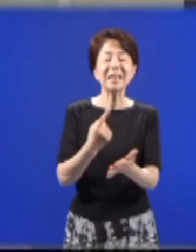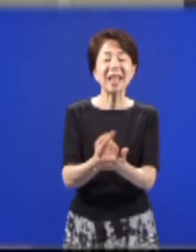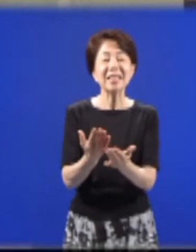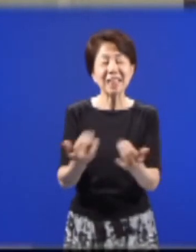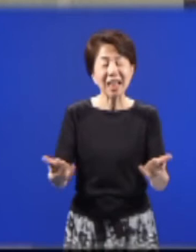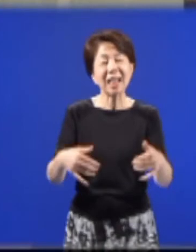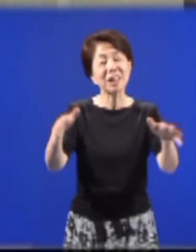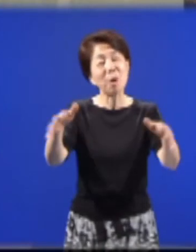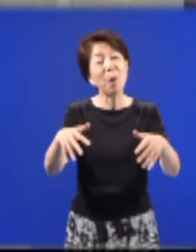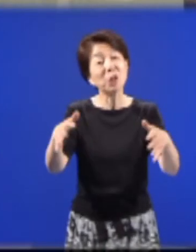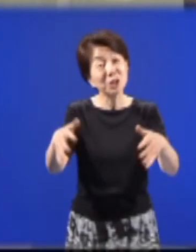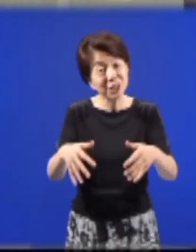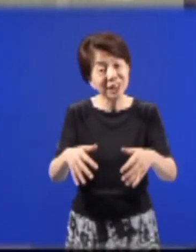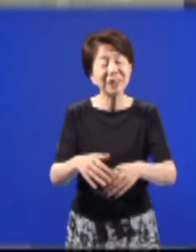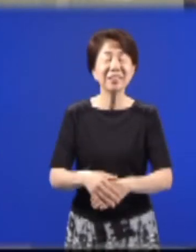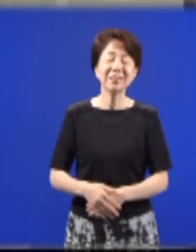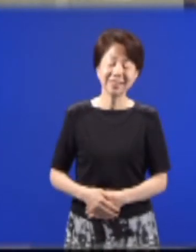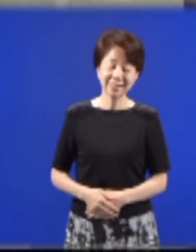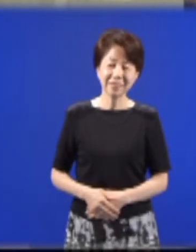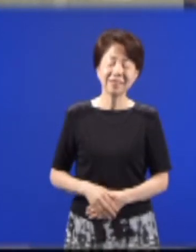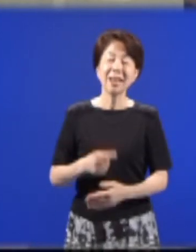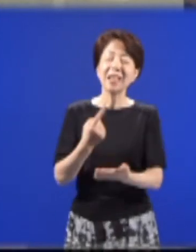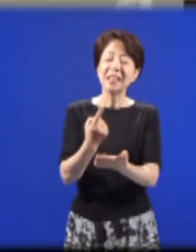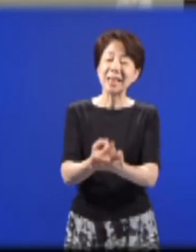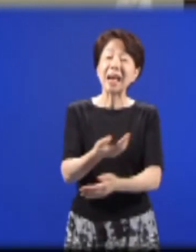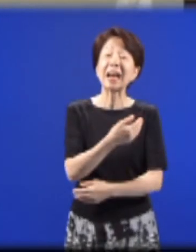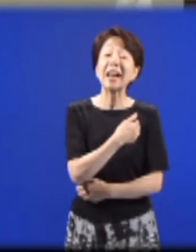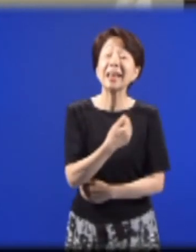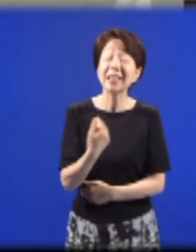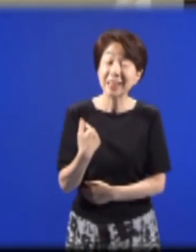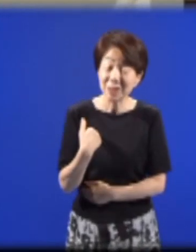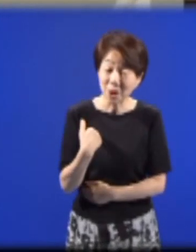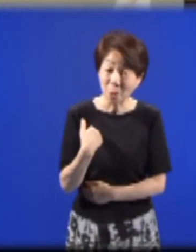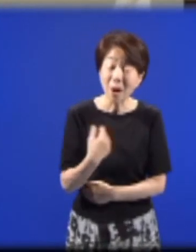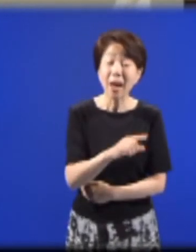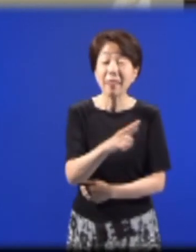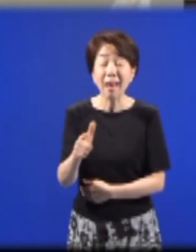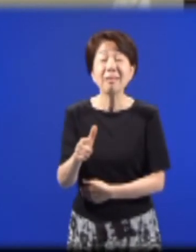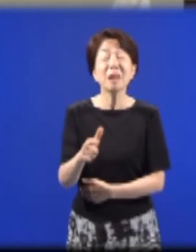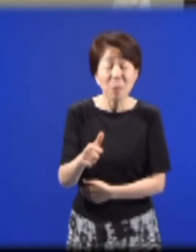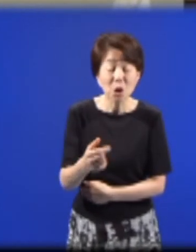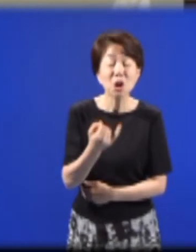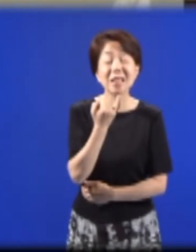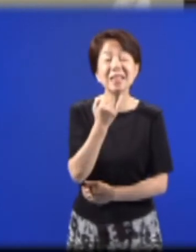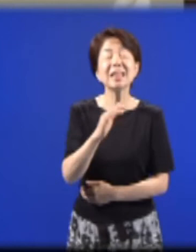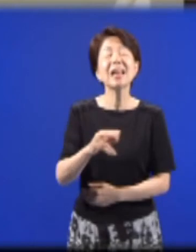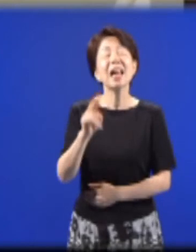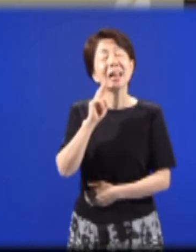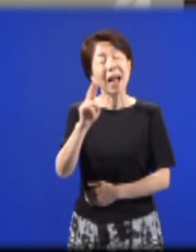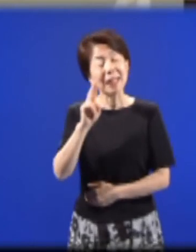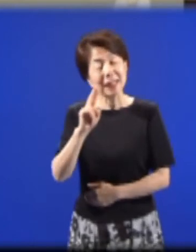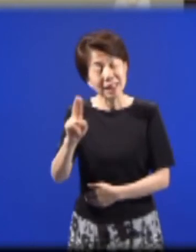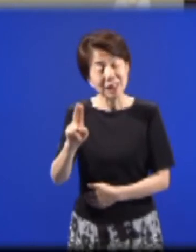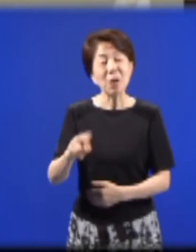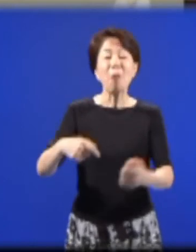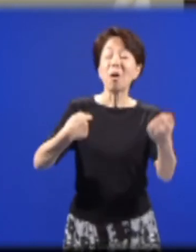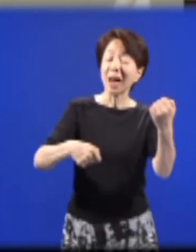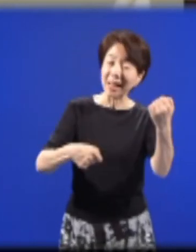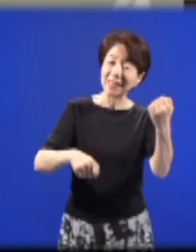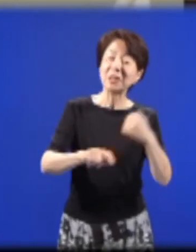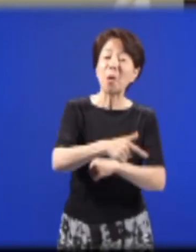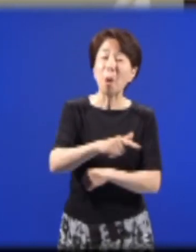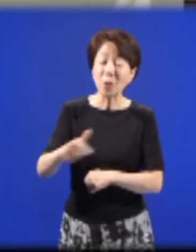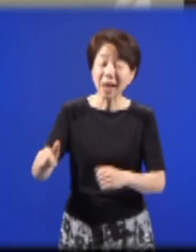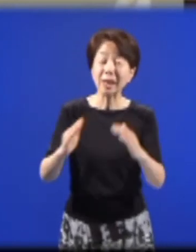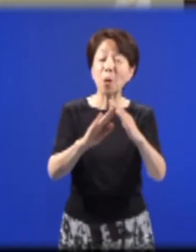参加者を募集しています。参加できるのはジャンルを問わず合奏、合唱など家